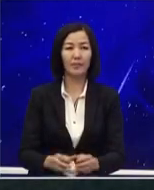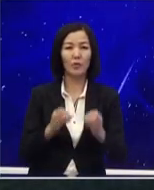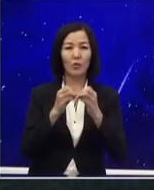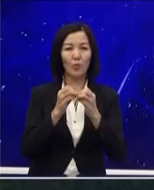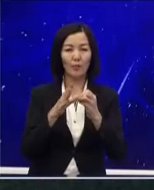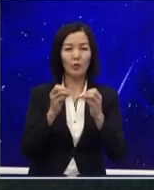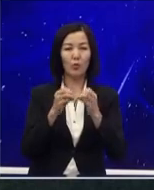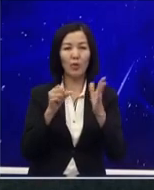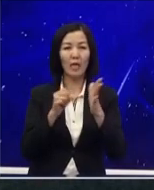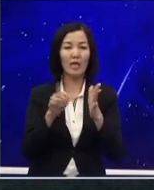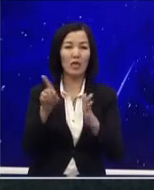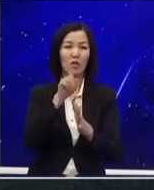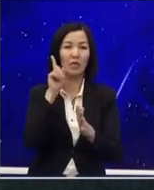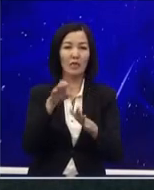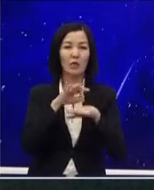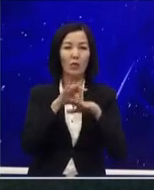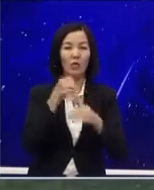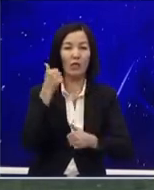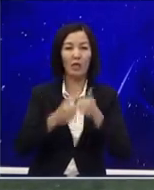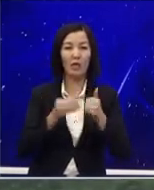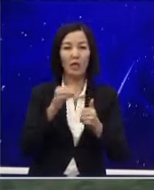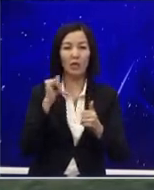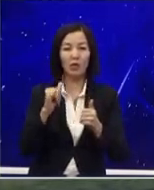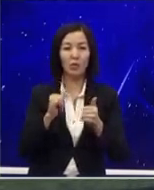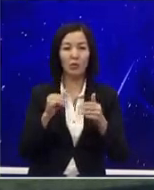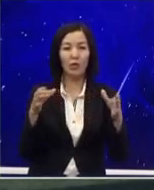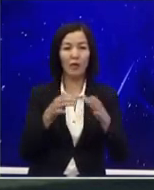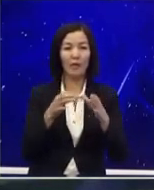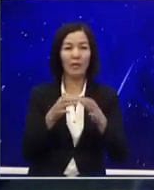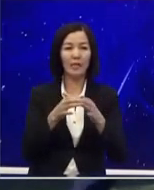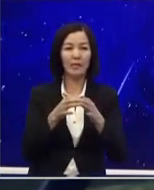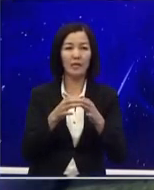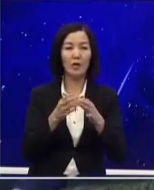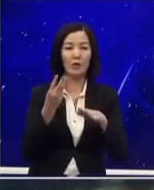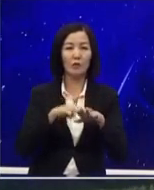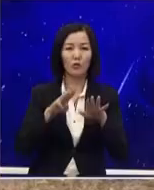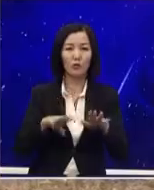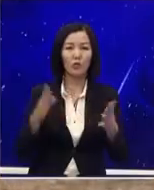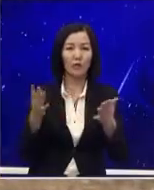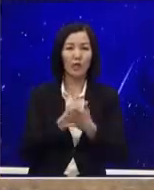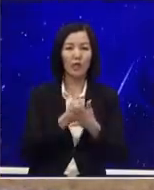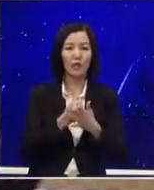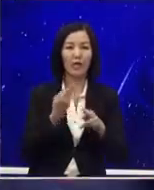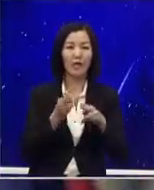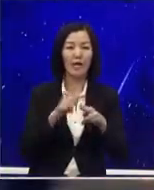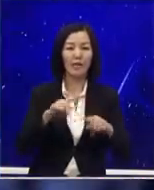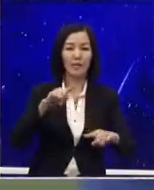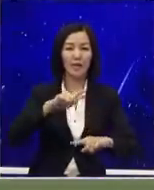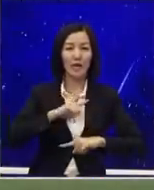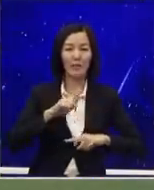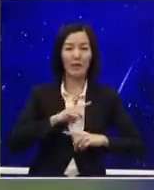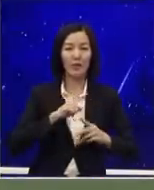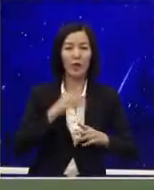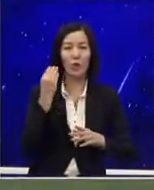15-16 жастағы бозбалар арасында өткен ел біріншілігінде жетсулық команда жанкүйерлерін жерге қаратқан жоқ. Әсіресе қақпашы Еркебұлан Мұқашев